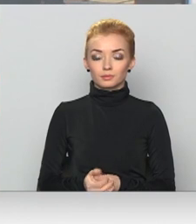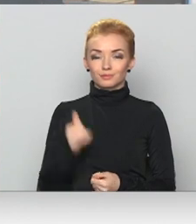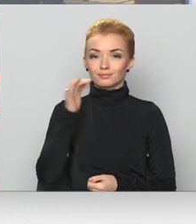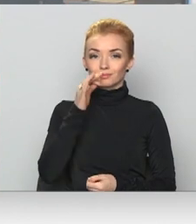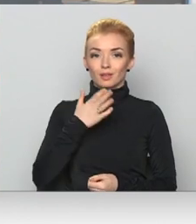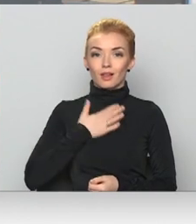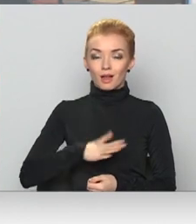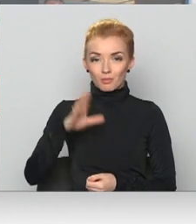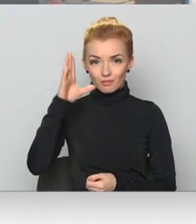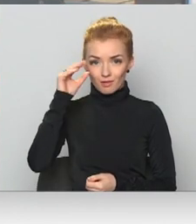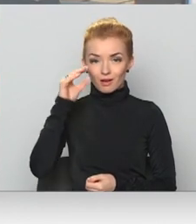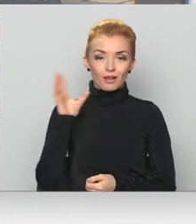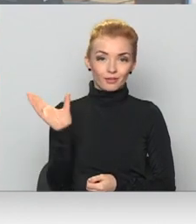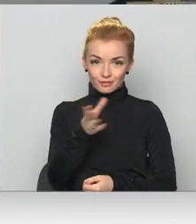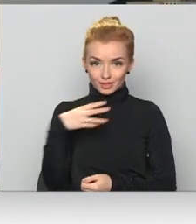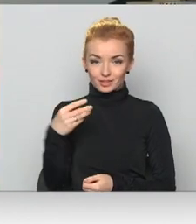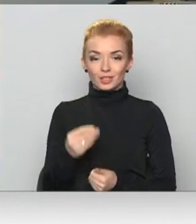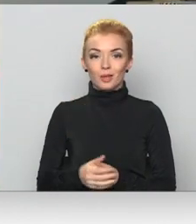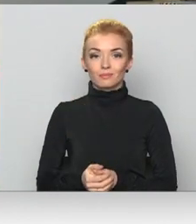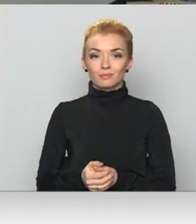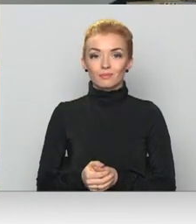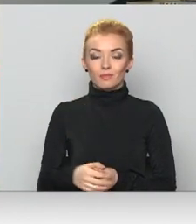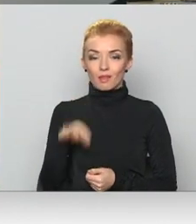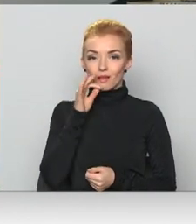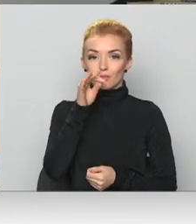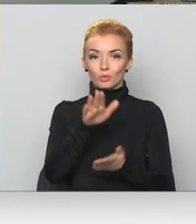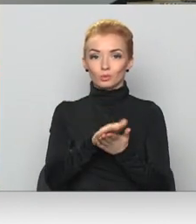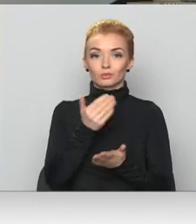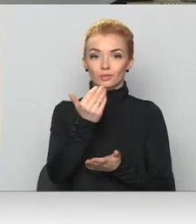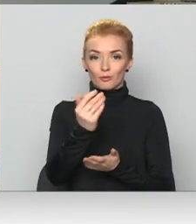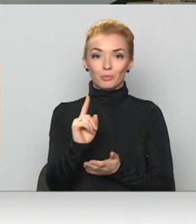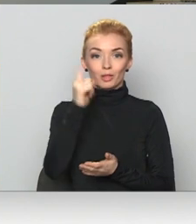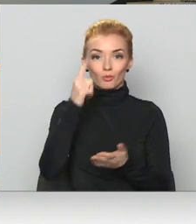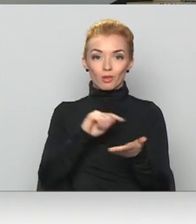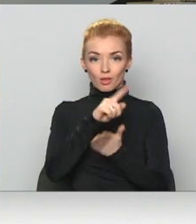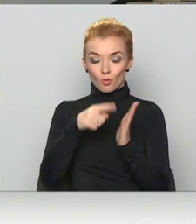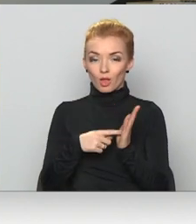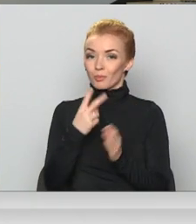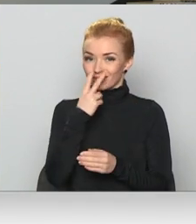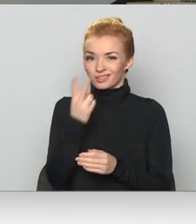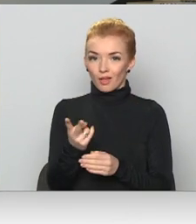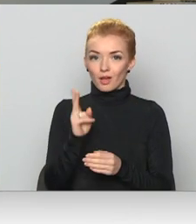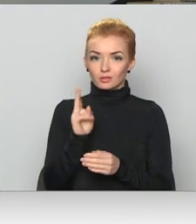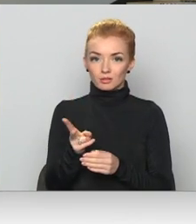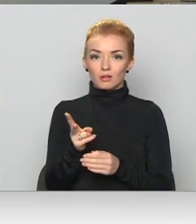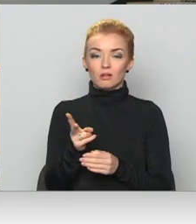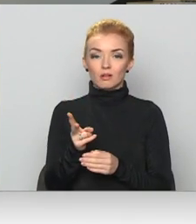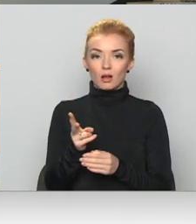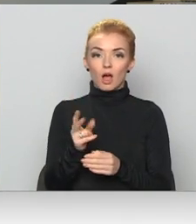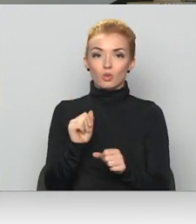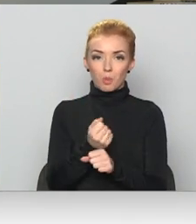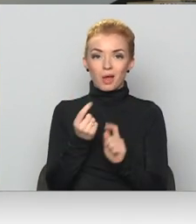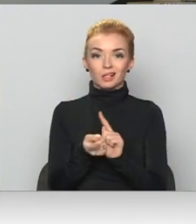Labvakar, Ilze, un labvakar, skatītāji! Atbildot uz tavu pirmo jautājumu, izskatās, ka izmaiņas nelielas tomēr